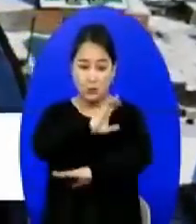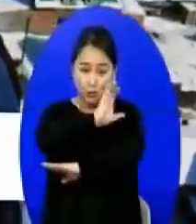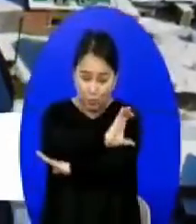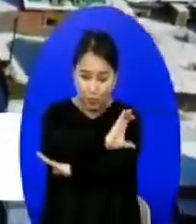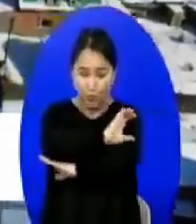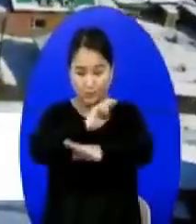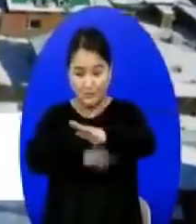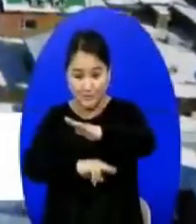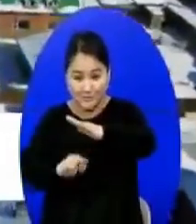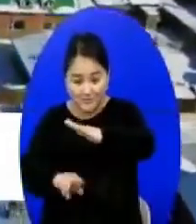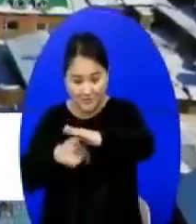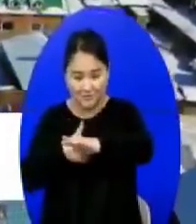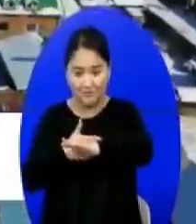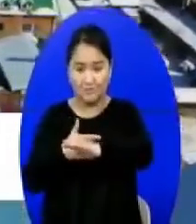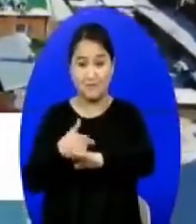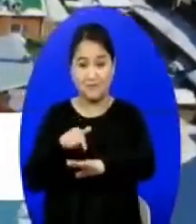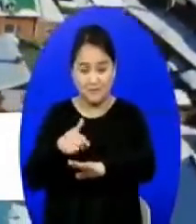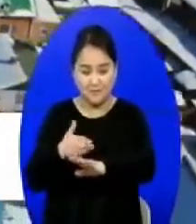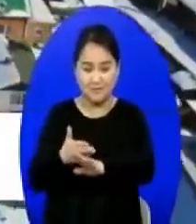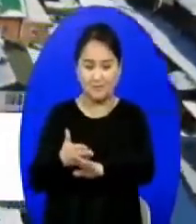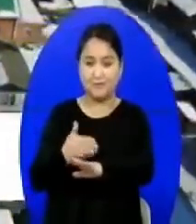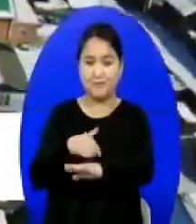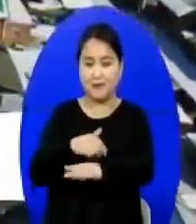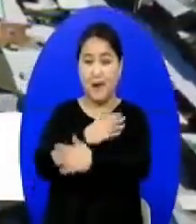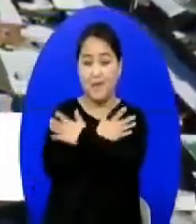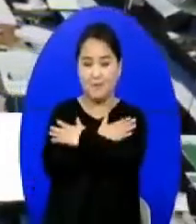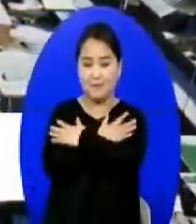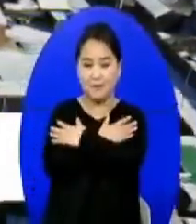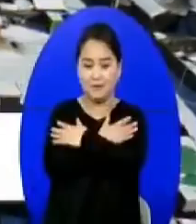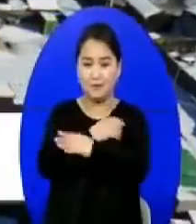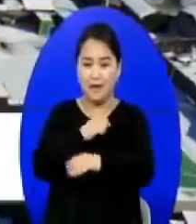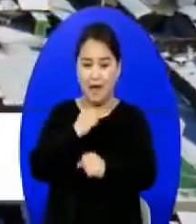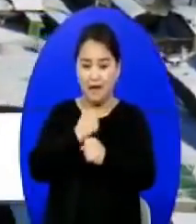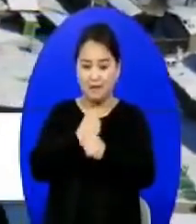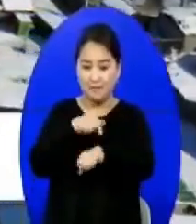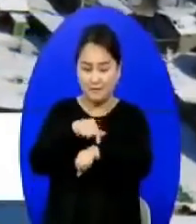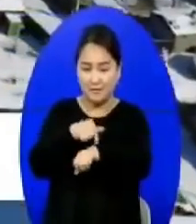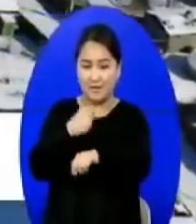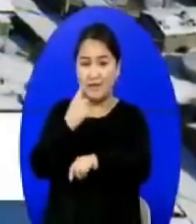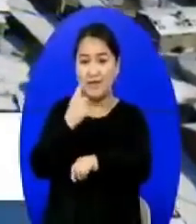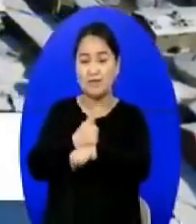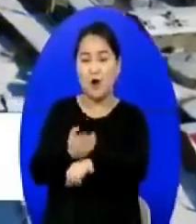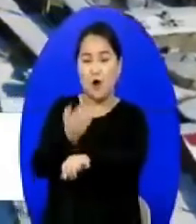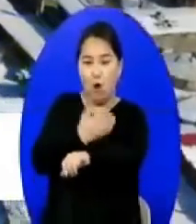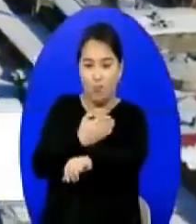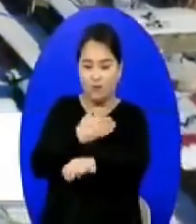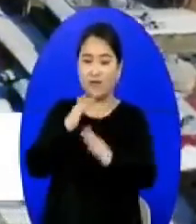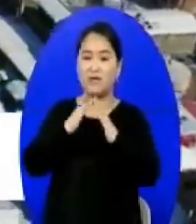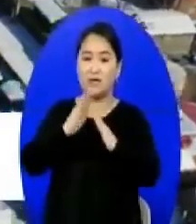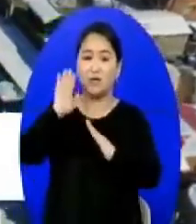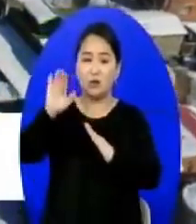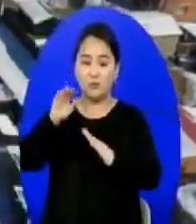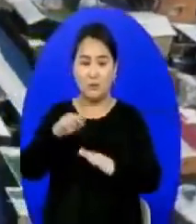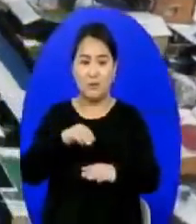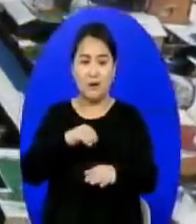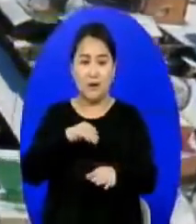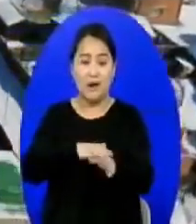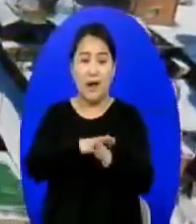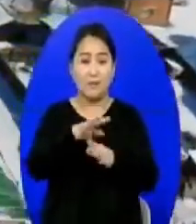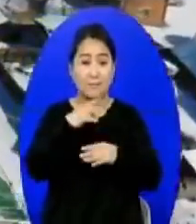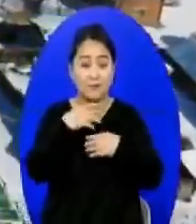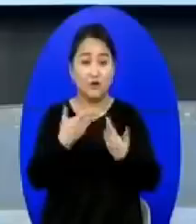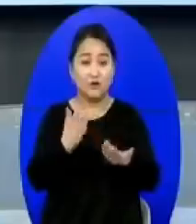1 цагийн өмнө гэртээ арих, ар гэр үр хүүхэдтэй илүү анхаарал хандуулах боломж бүрдэж байгааг албаны хүмүүс мэдээлж байна.